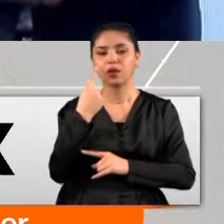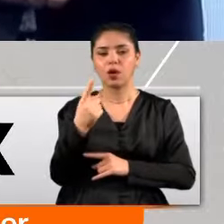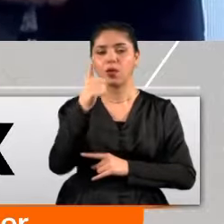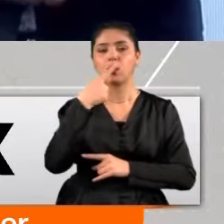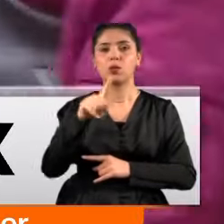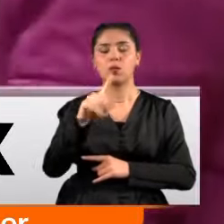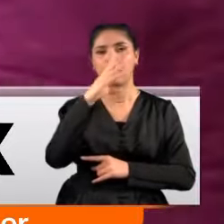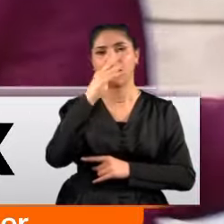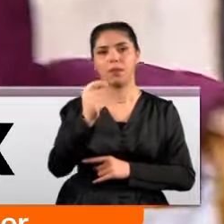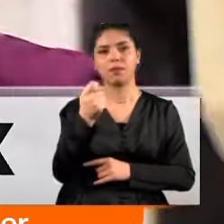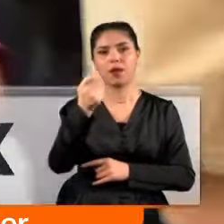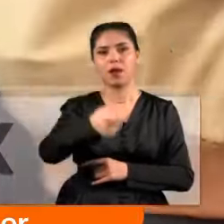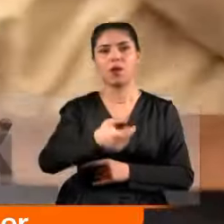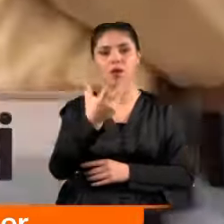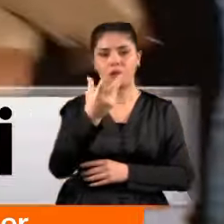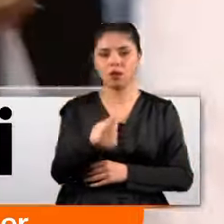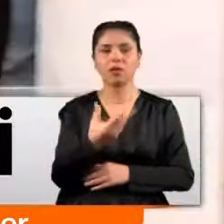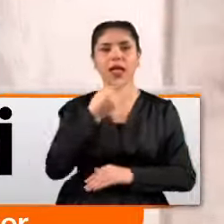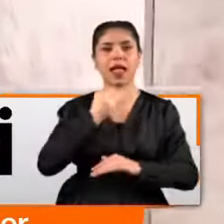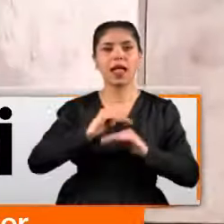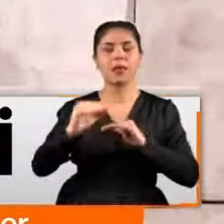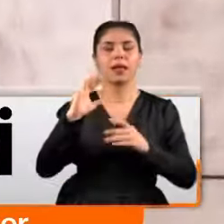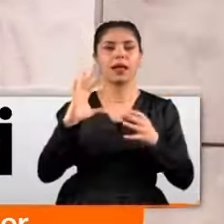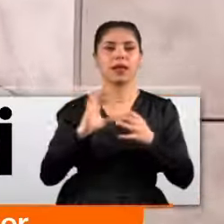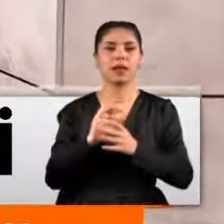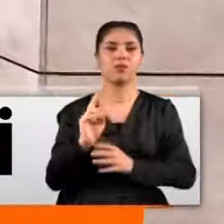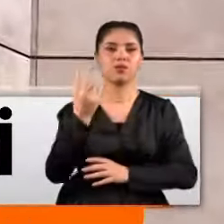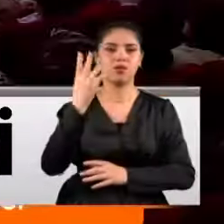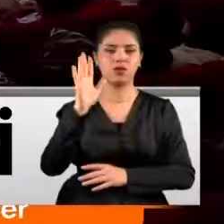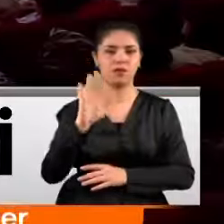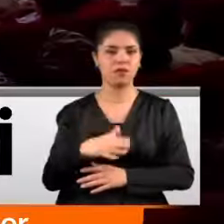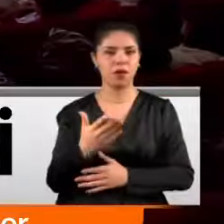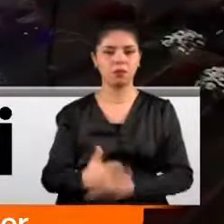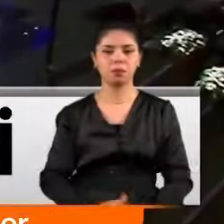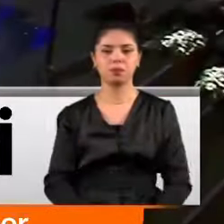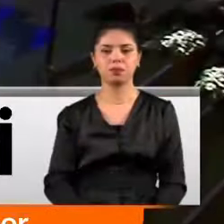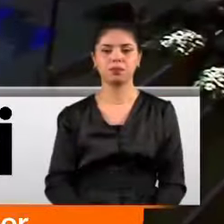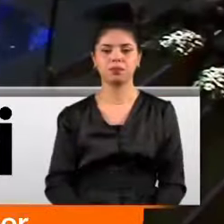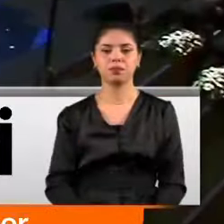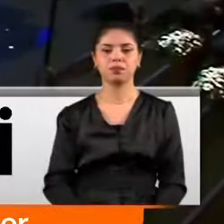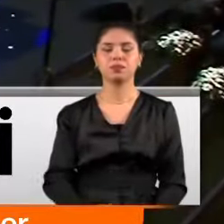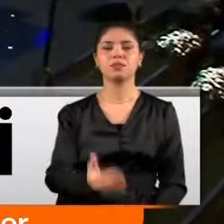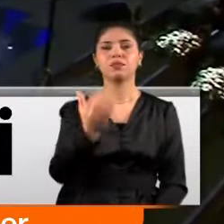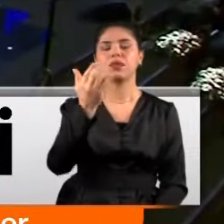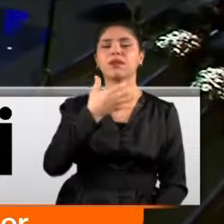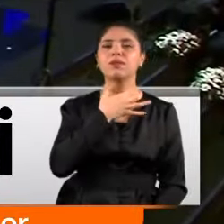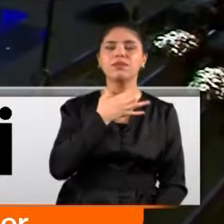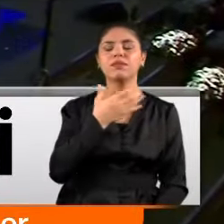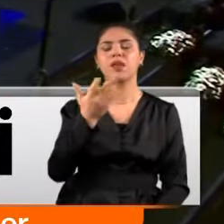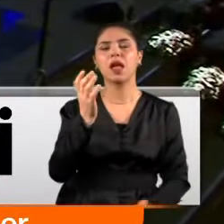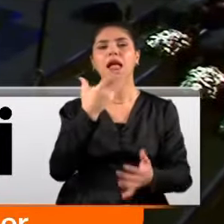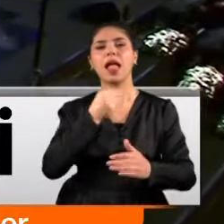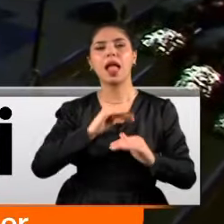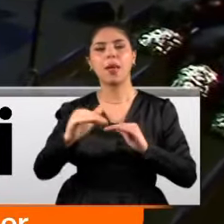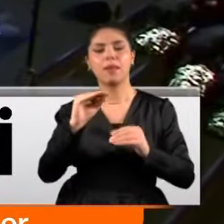vereceğiz. Emeklilerin de yüzünü güldürecek bir müjdesi oldu Murat Kurum'un. İhtiyaç sahibi emeklerimiz için her